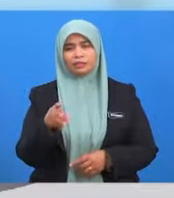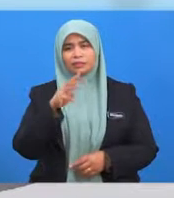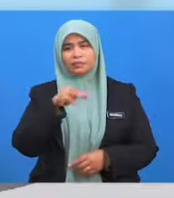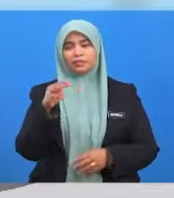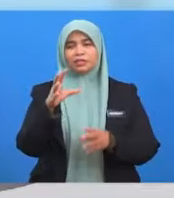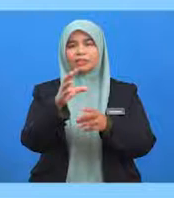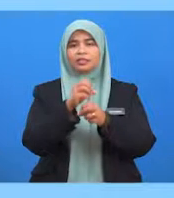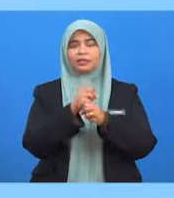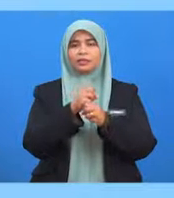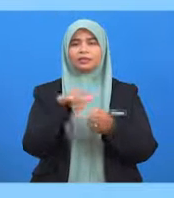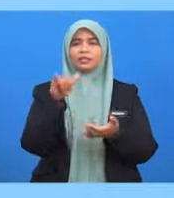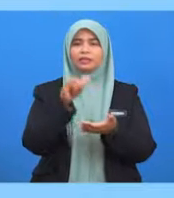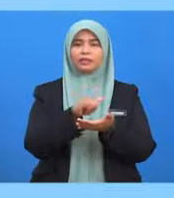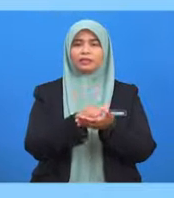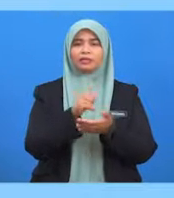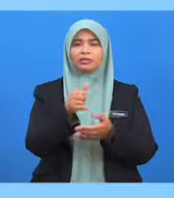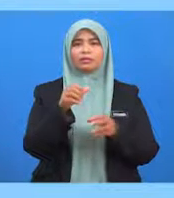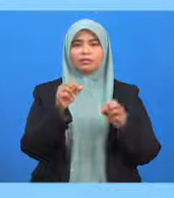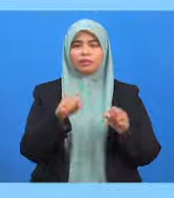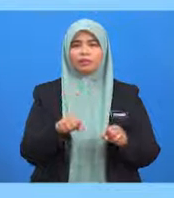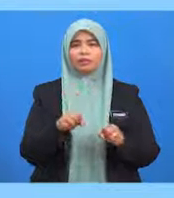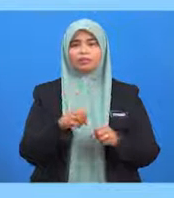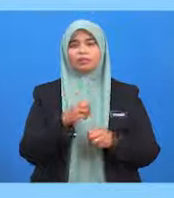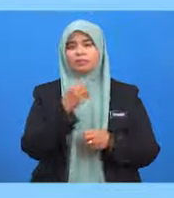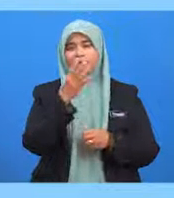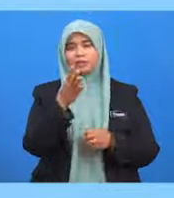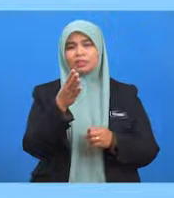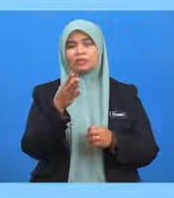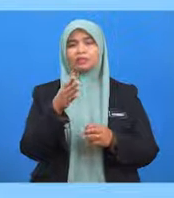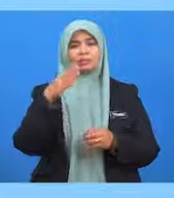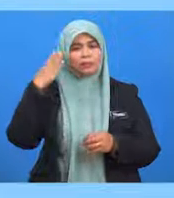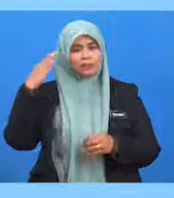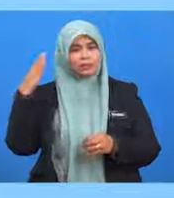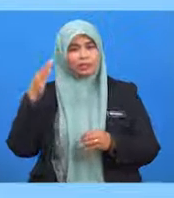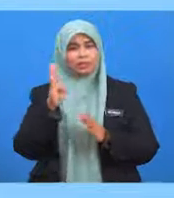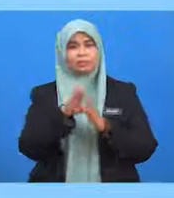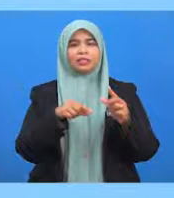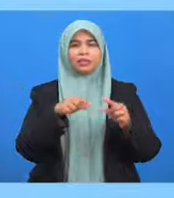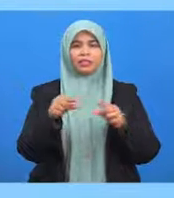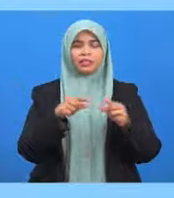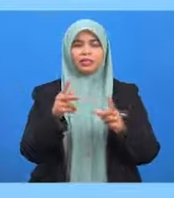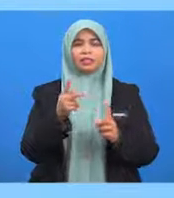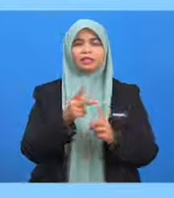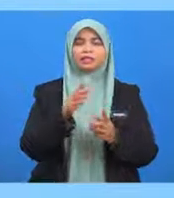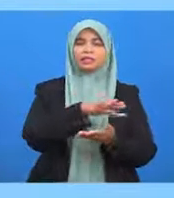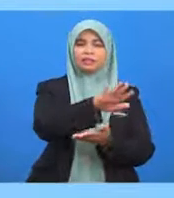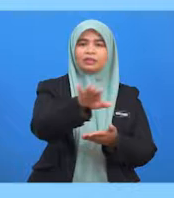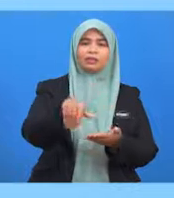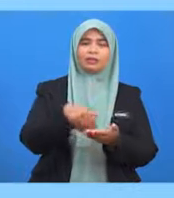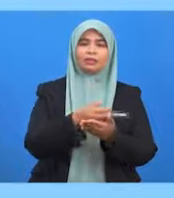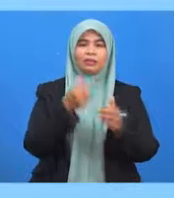capai, iaitu kamu boleh memerihalkan bunyi bergerak ke semua